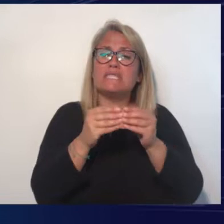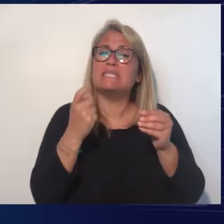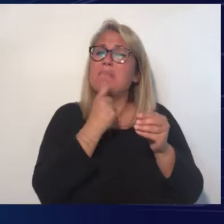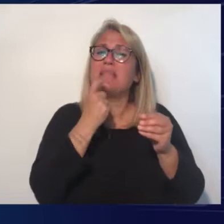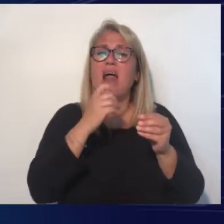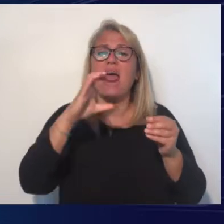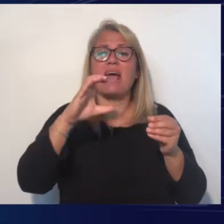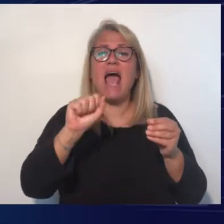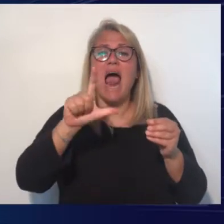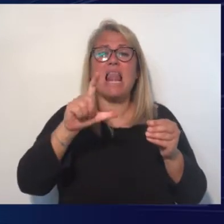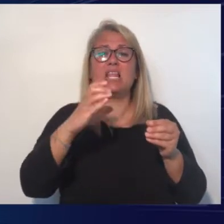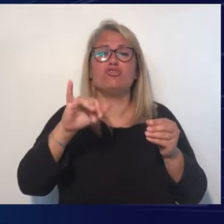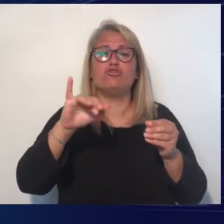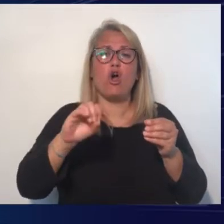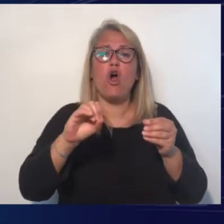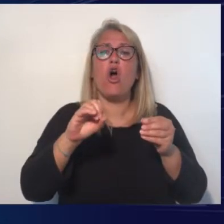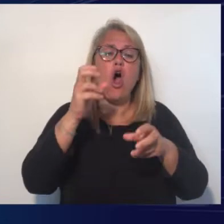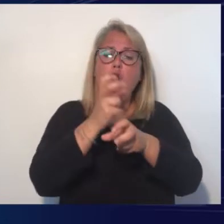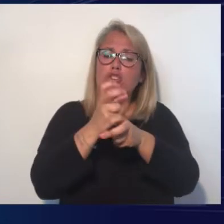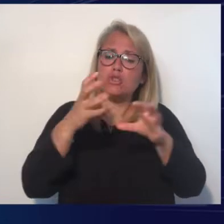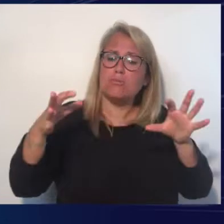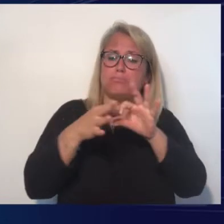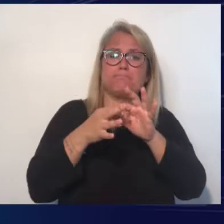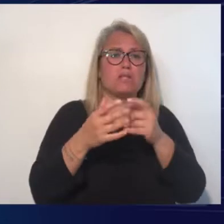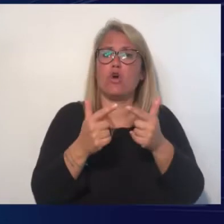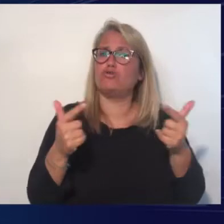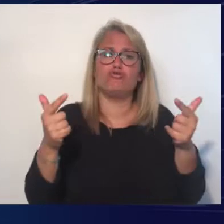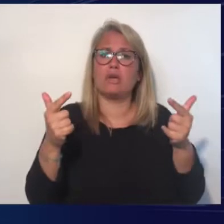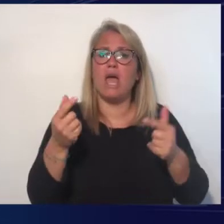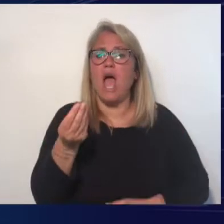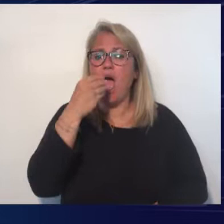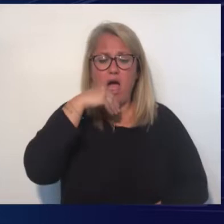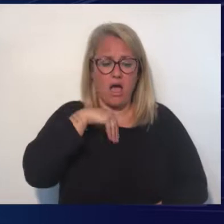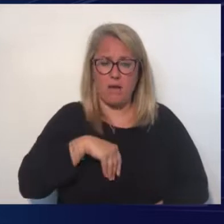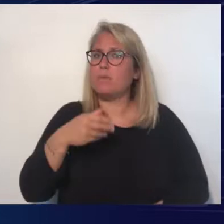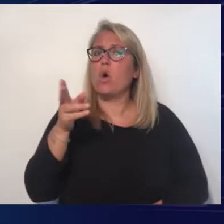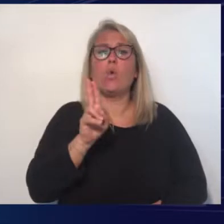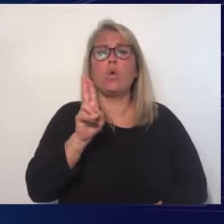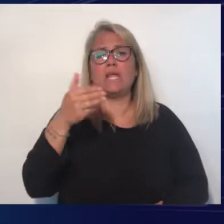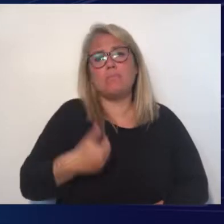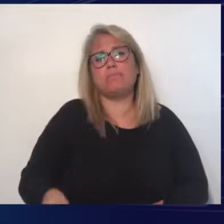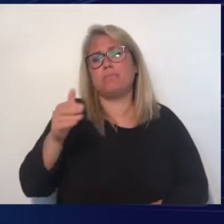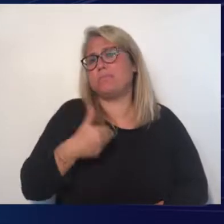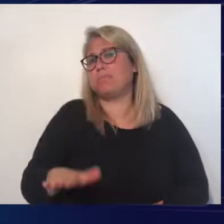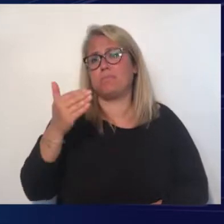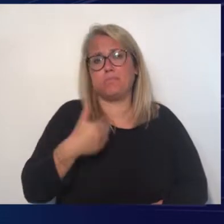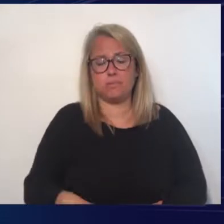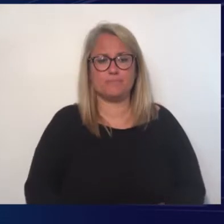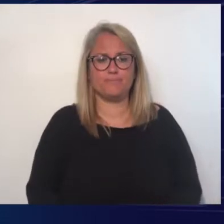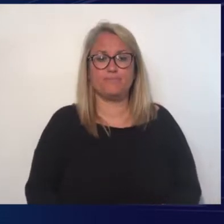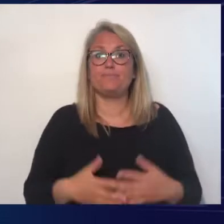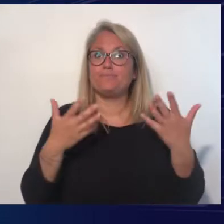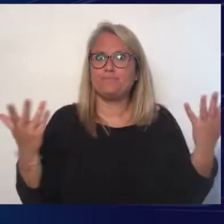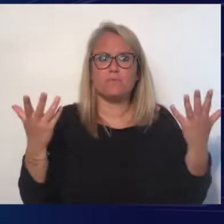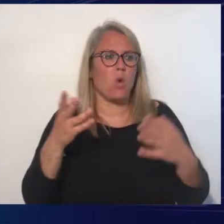perché il calcio non riesce più a depositarsi sulle ossa e viene eliminato direttamente dall'urina. Per contrastare questi fenomeni, soprattutto la